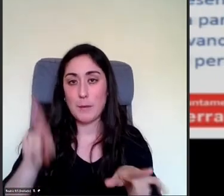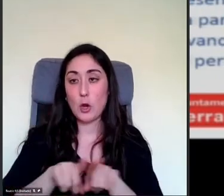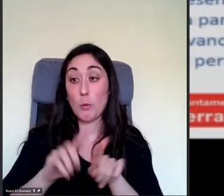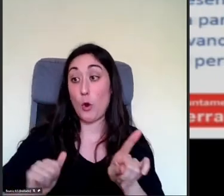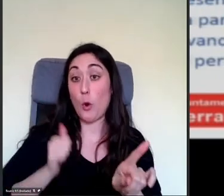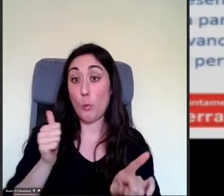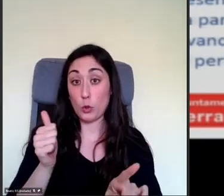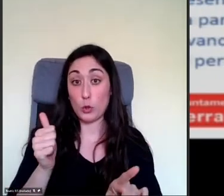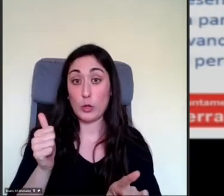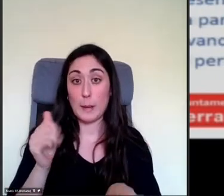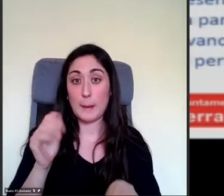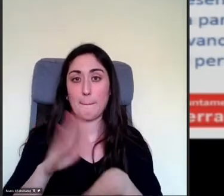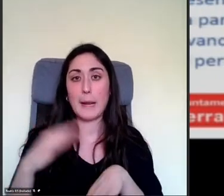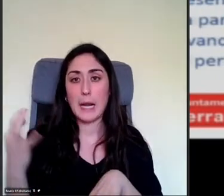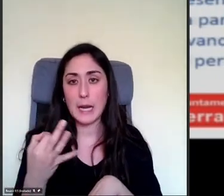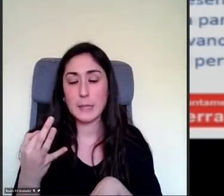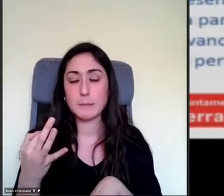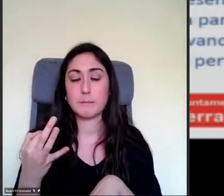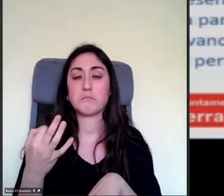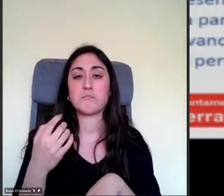per